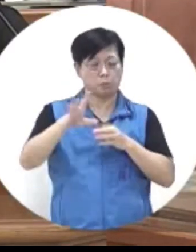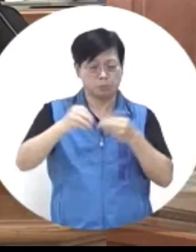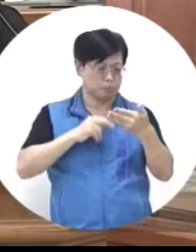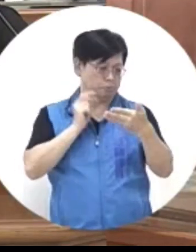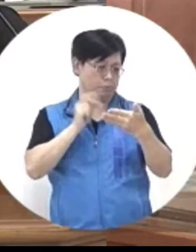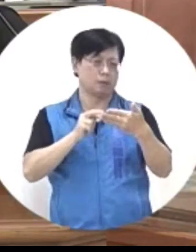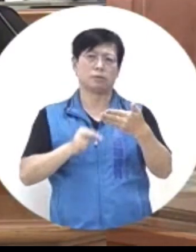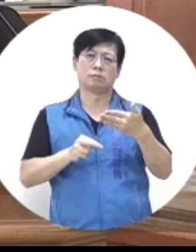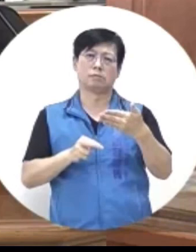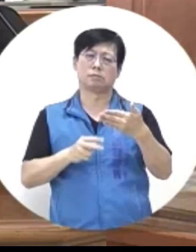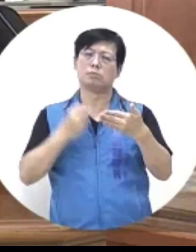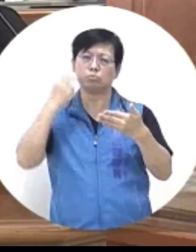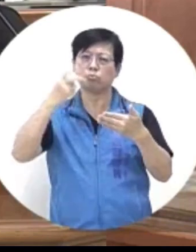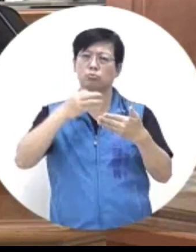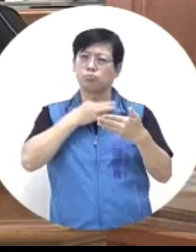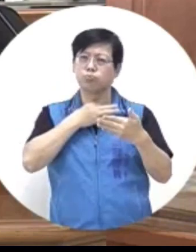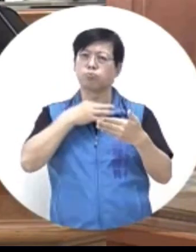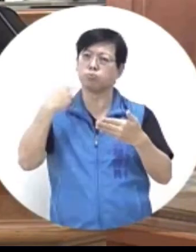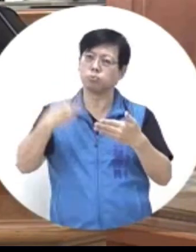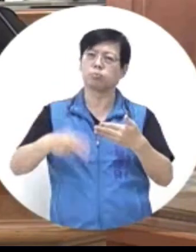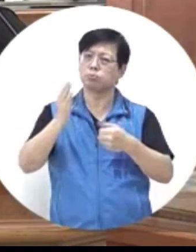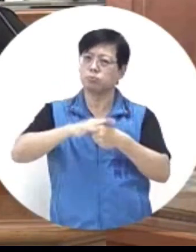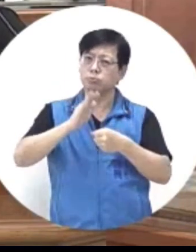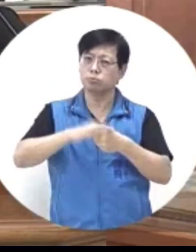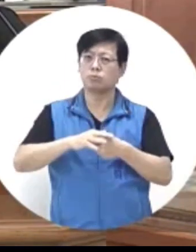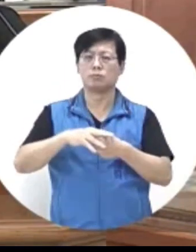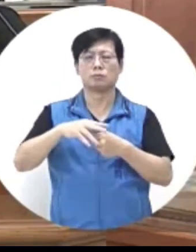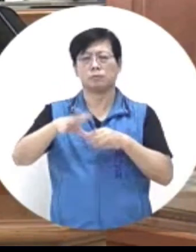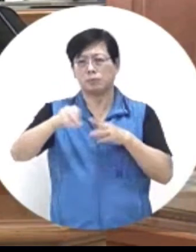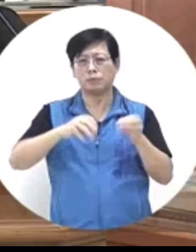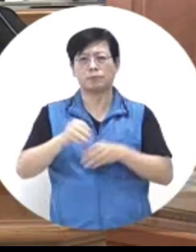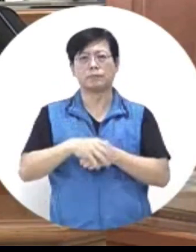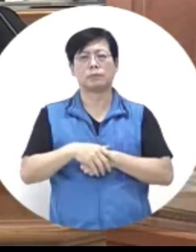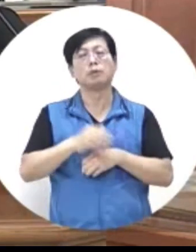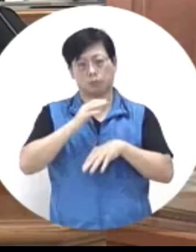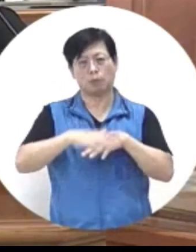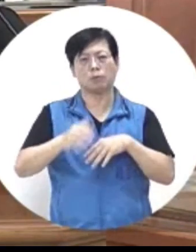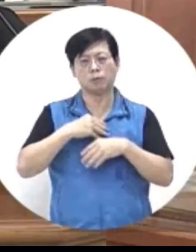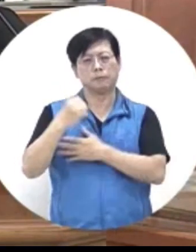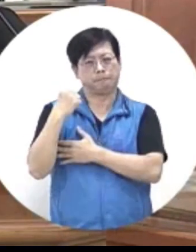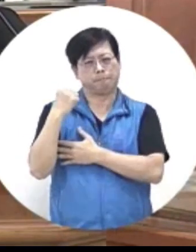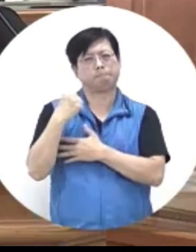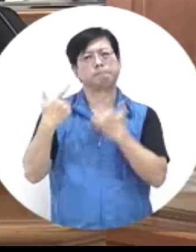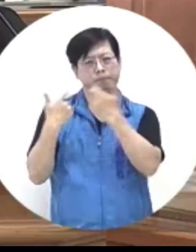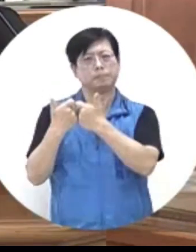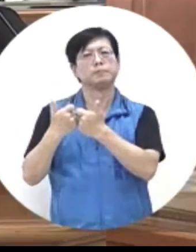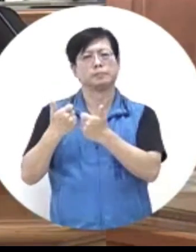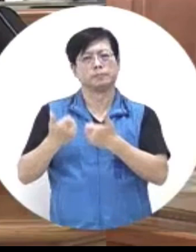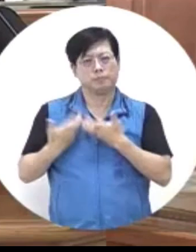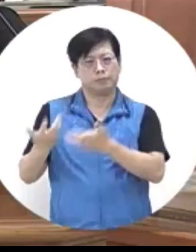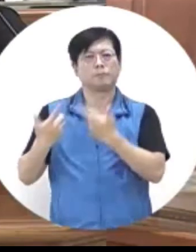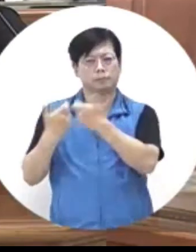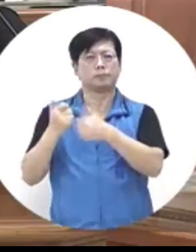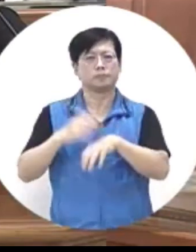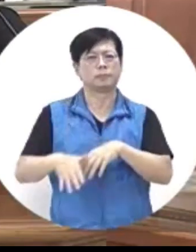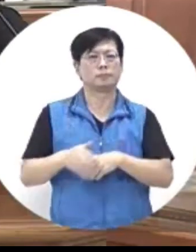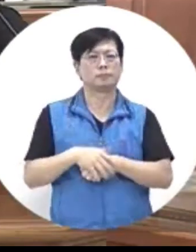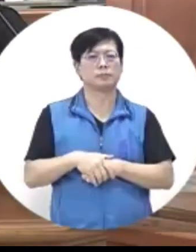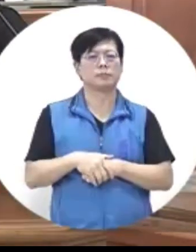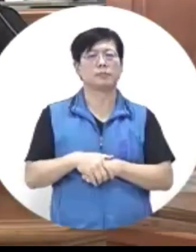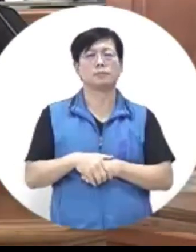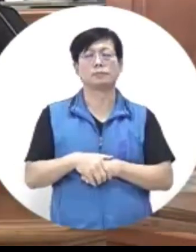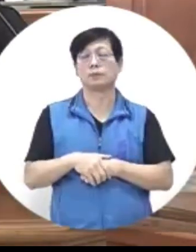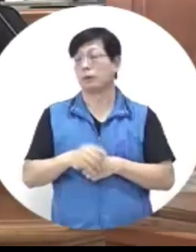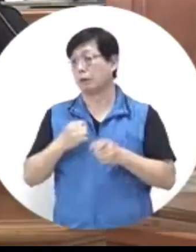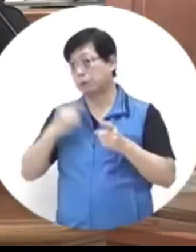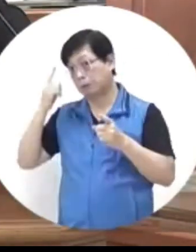料，还要哪些方向跟资讯，我们会尽全力来协助他们。把资料给家属， 就是，你的意思